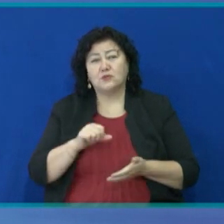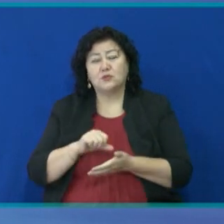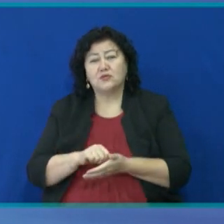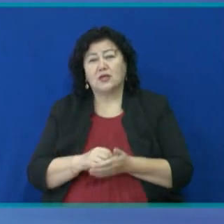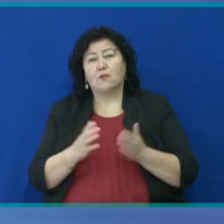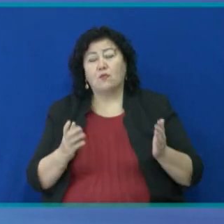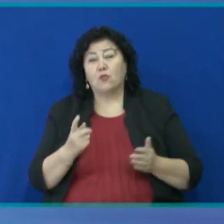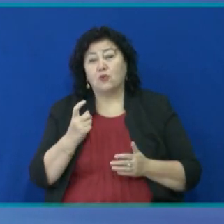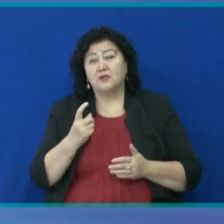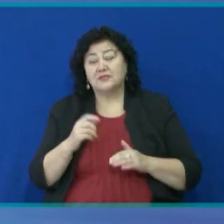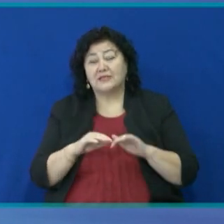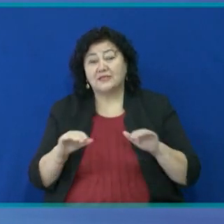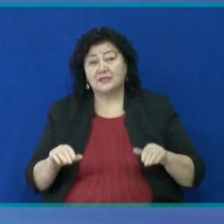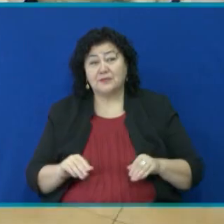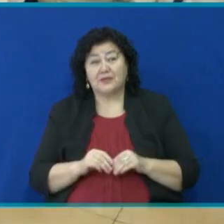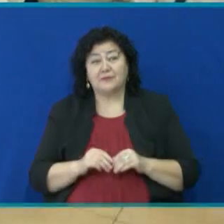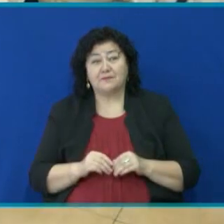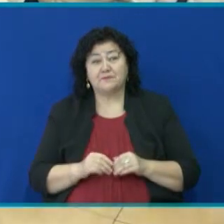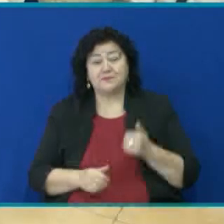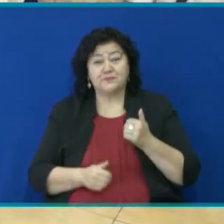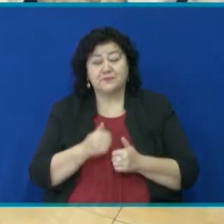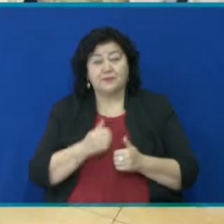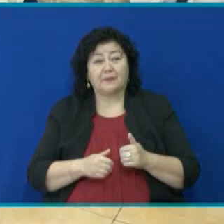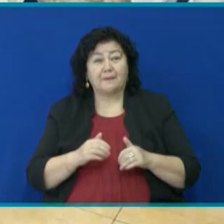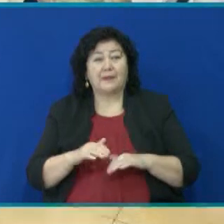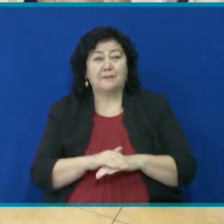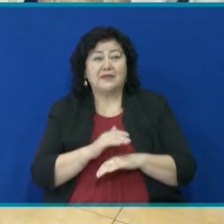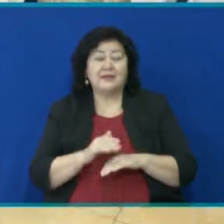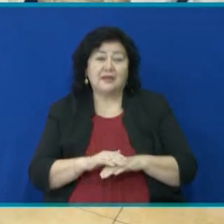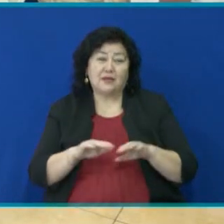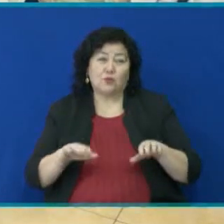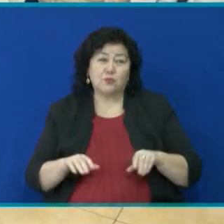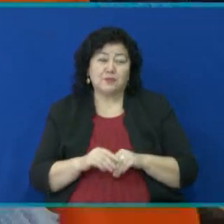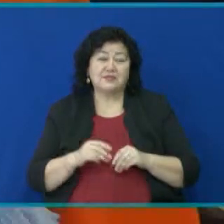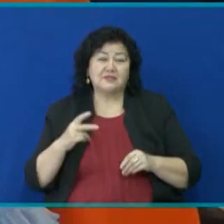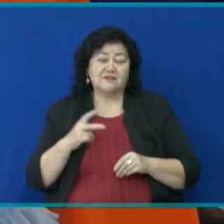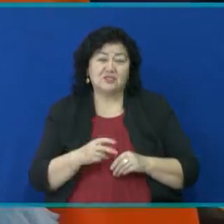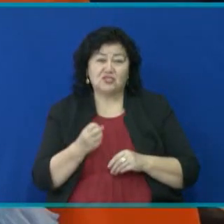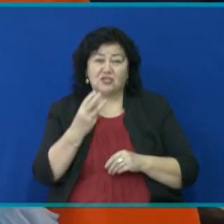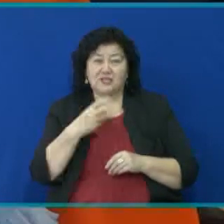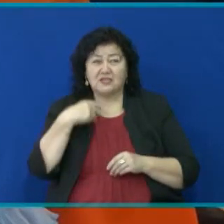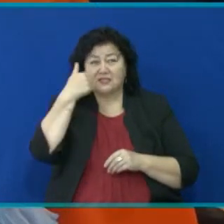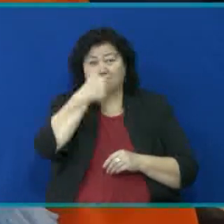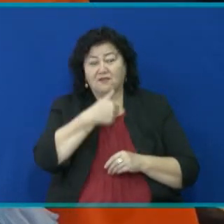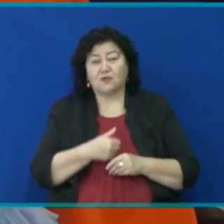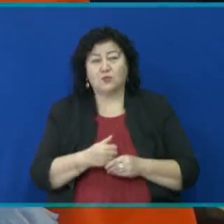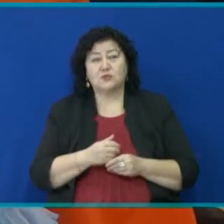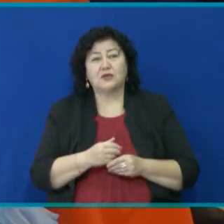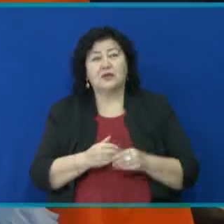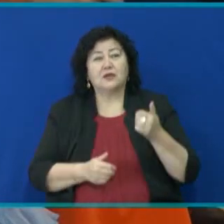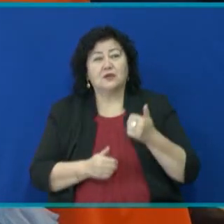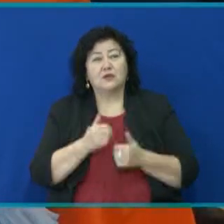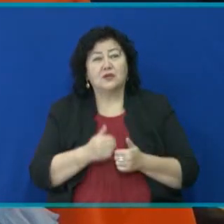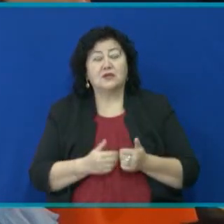100 образцовых семей региона. Конкурс «Мерейле Отбасы» проводится в стране с 2013 года. С тех пор этот